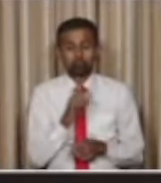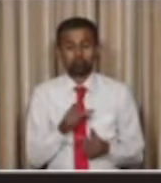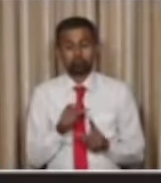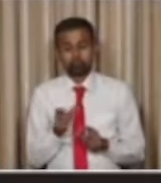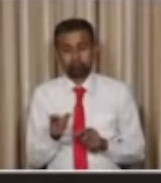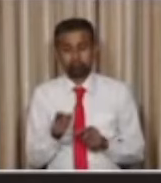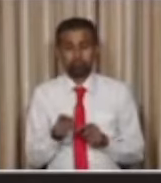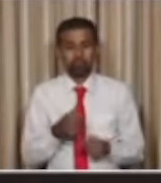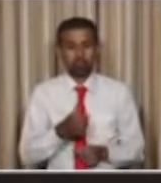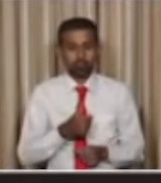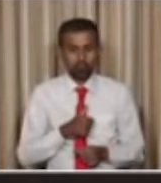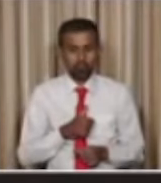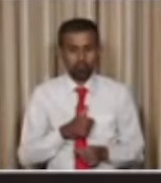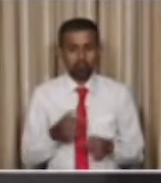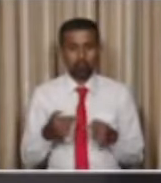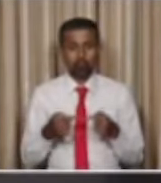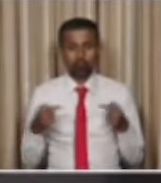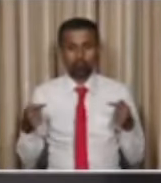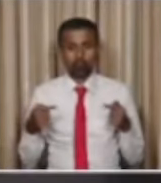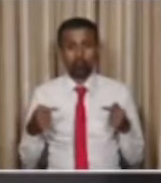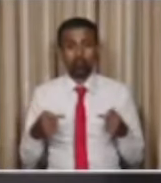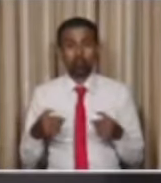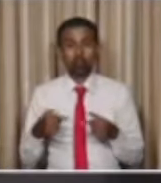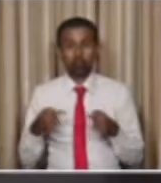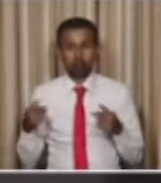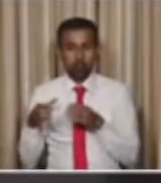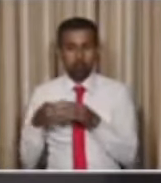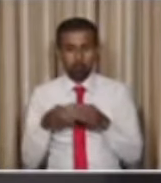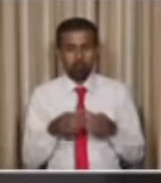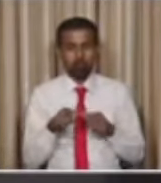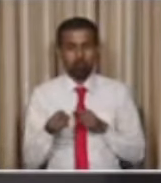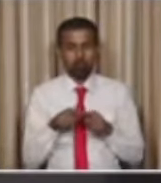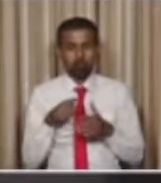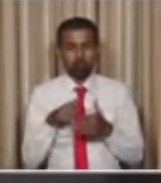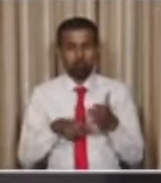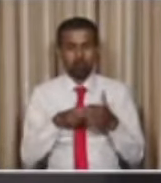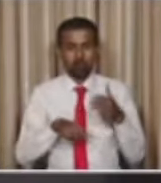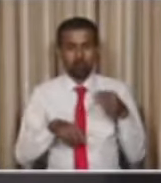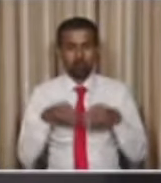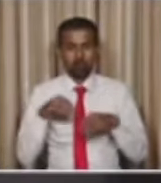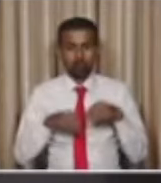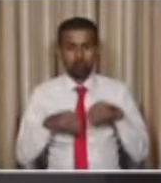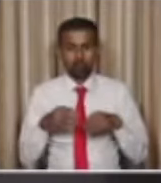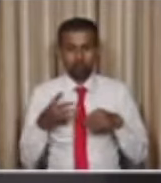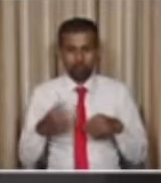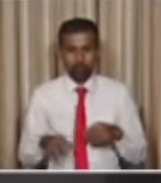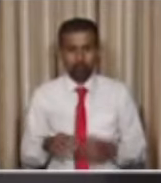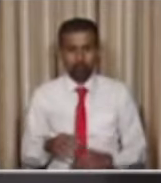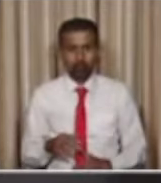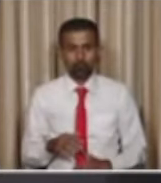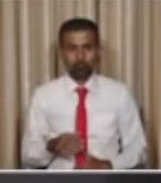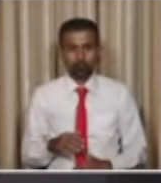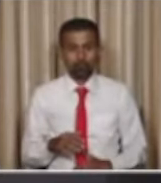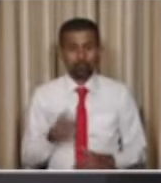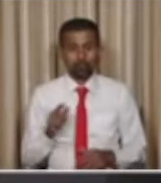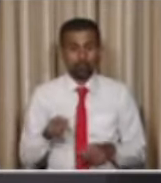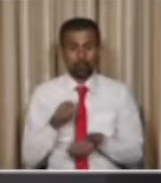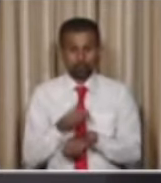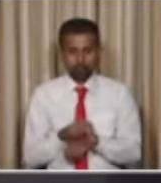ಪಕ್ಷವಾತ್, ಈಟ ವಿರುದ್ಧ ವಿಪಕ್ಷವಾತ್ ಚಂದೆ ಪಾವಿಚ್ ಕರ್ಲ. ಏ